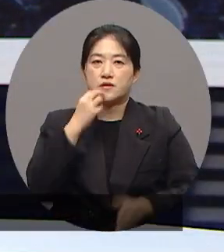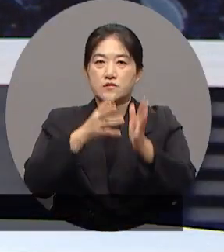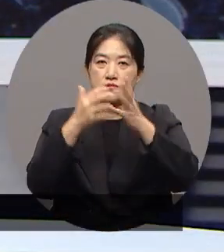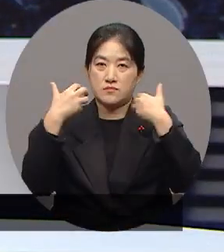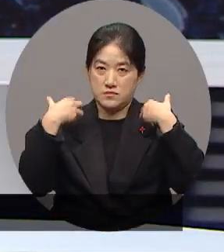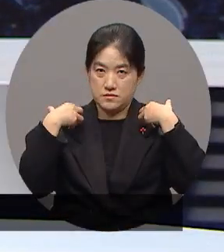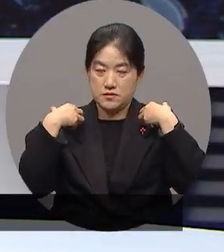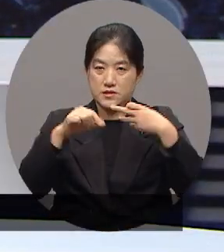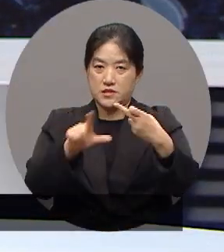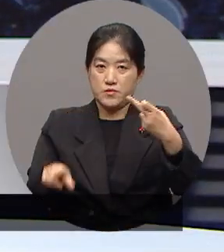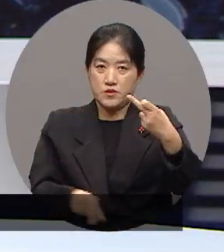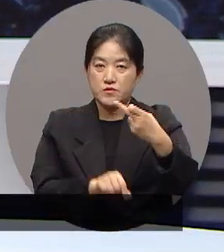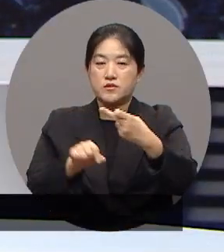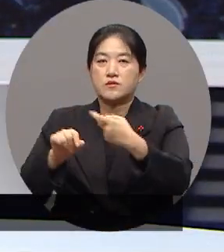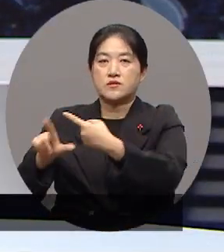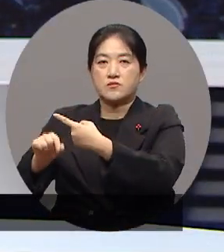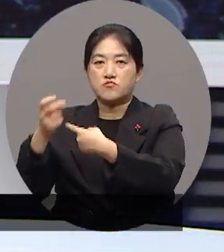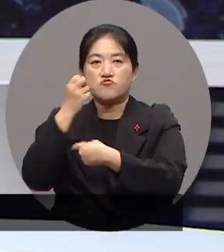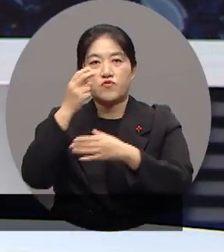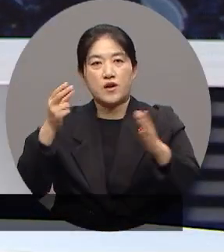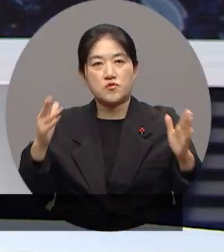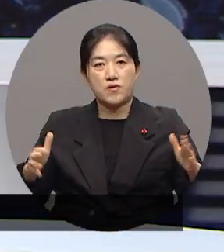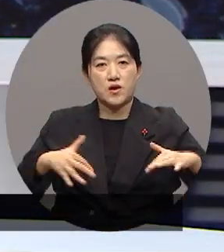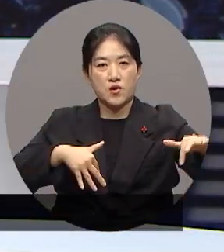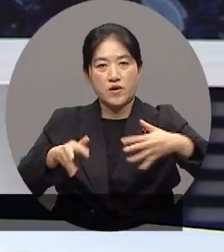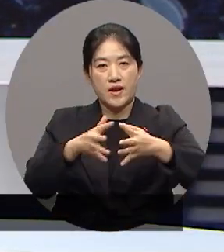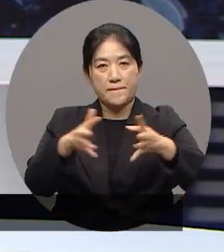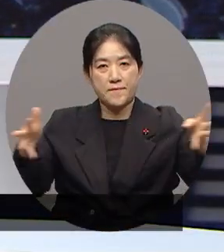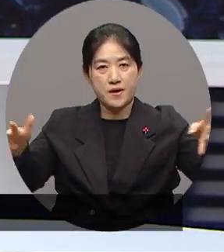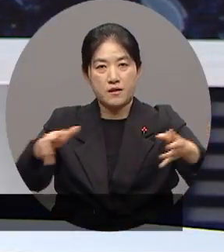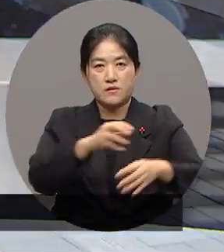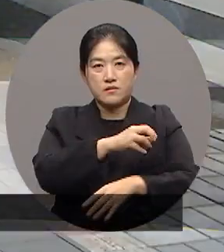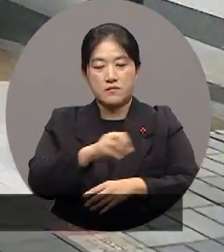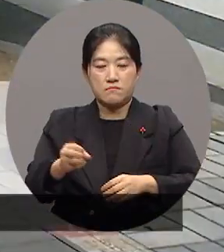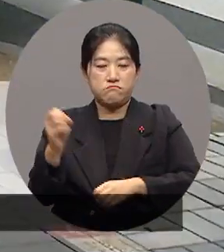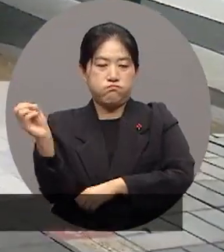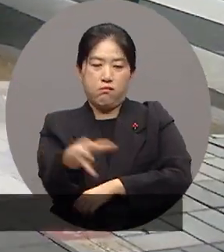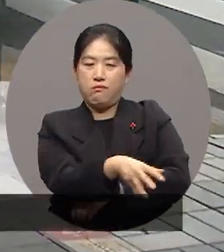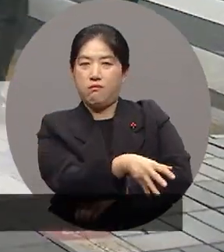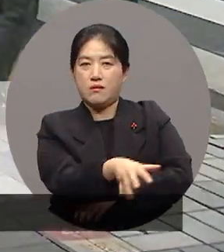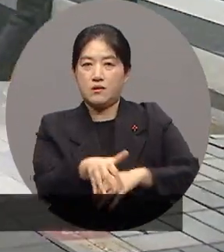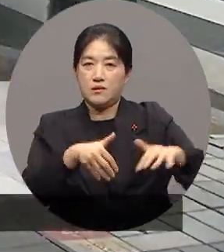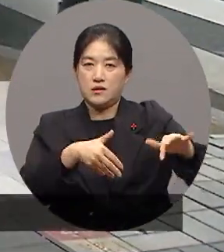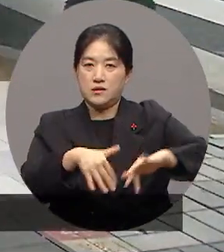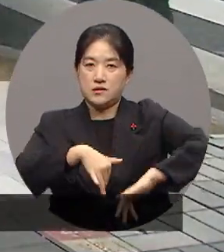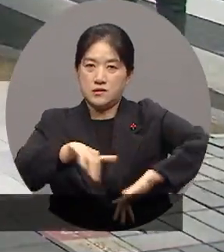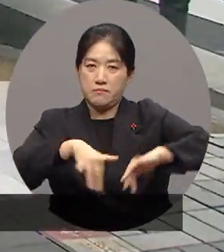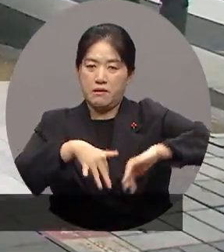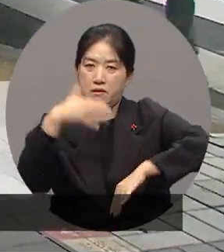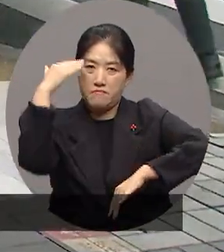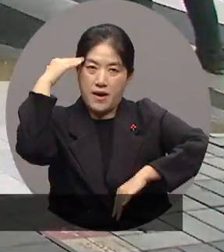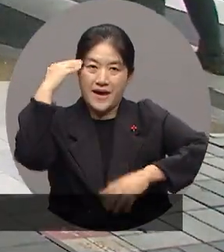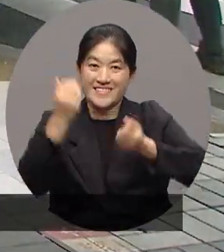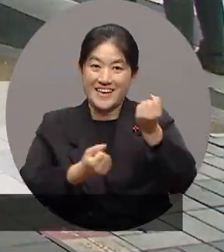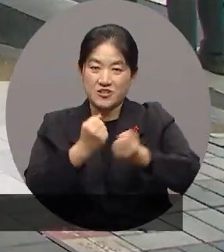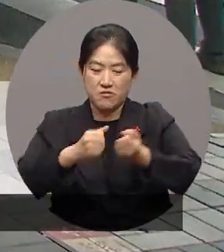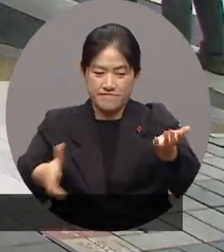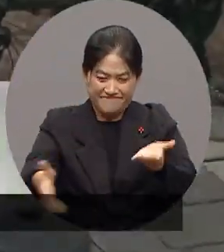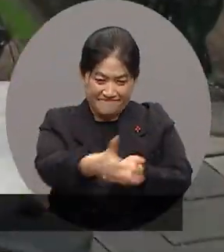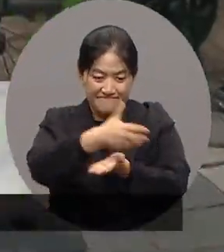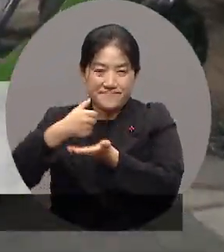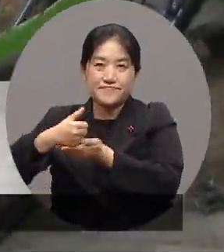서울시는 이번 달부터 다음 달까지 두 달간 거리나 아파트 단지 등에 방치되 시민 통행을 방해하는 자전거들을 집중